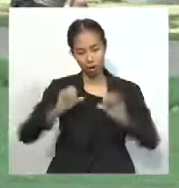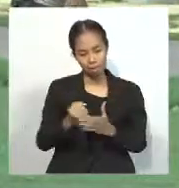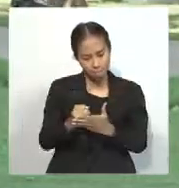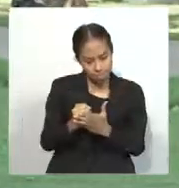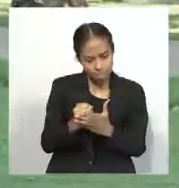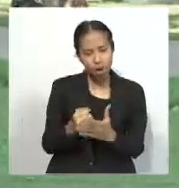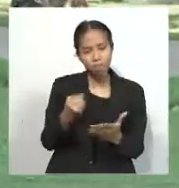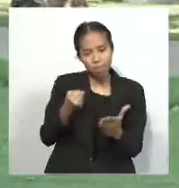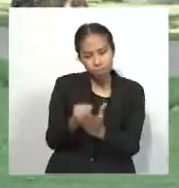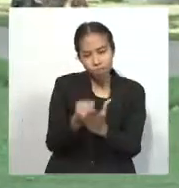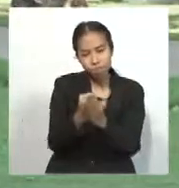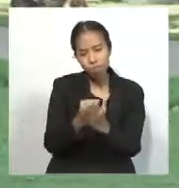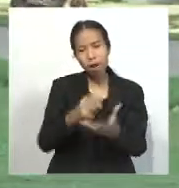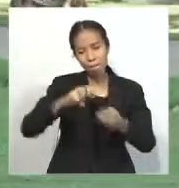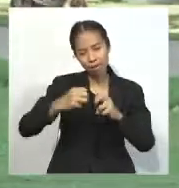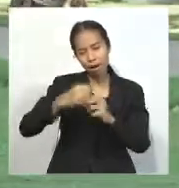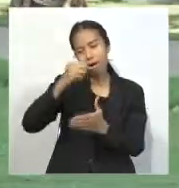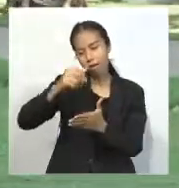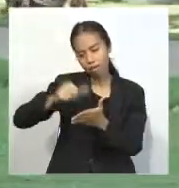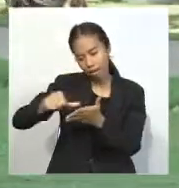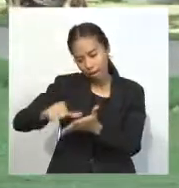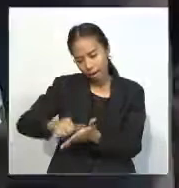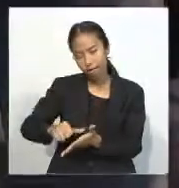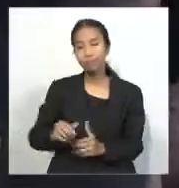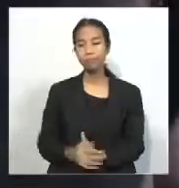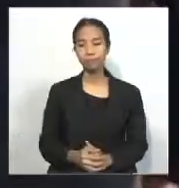องแต่บางเรื่องก็เป็นเรื่องที่ยากค่ะ